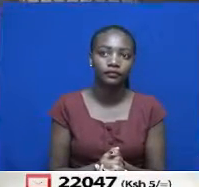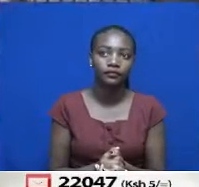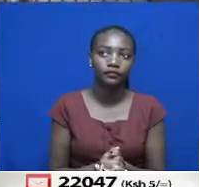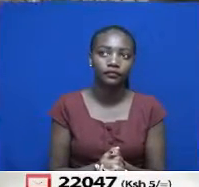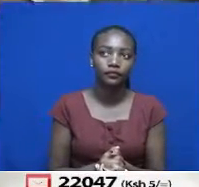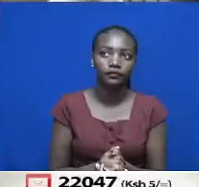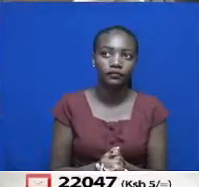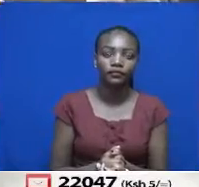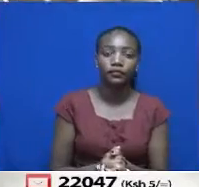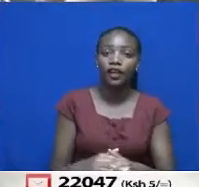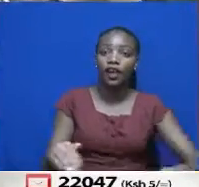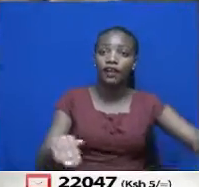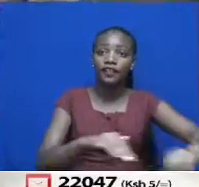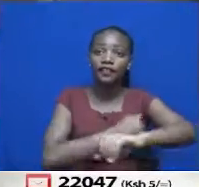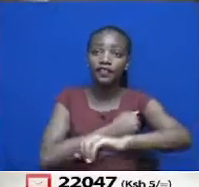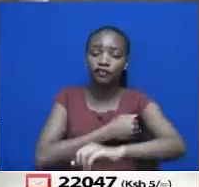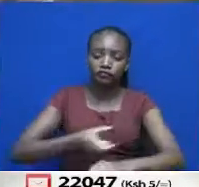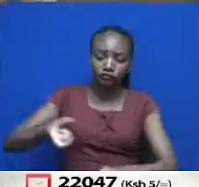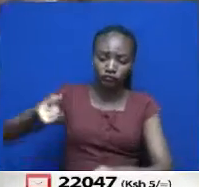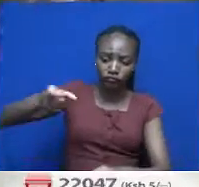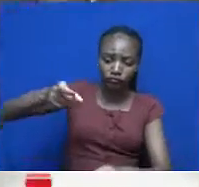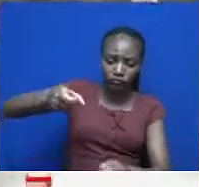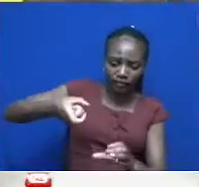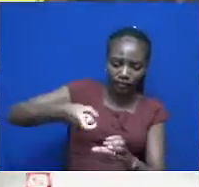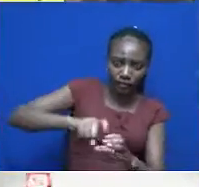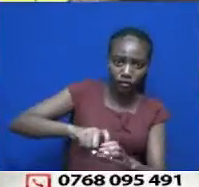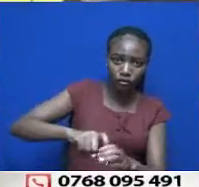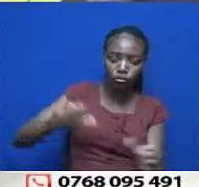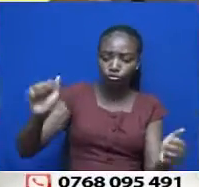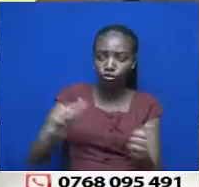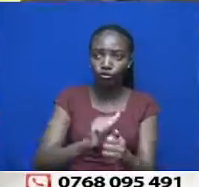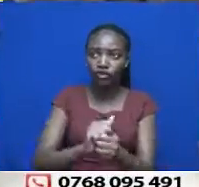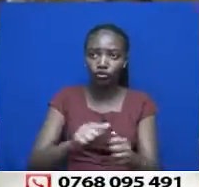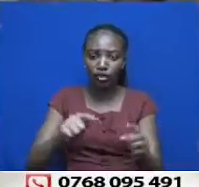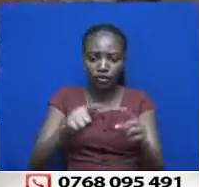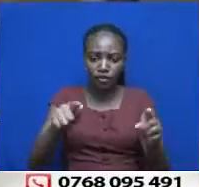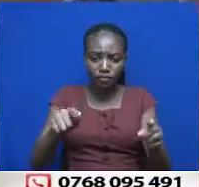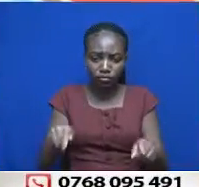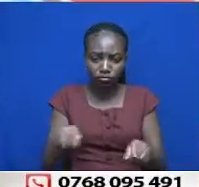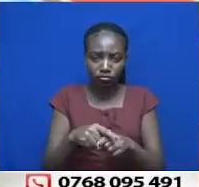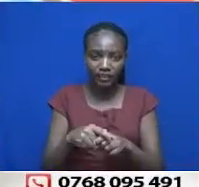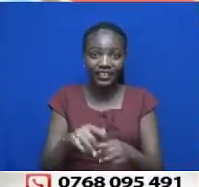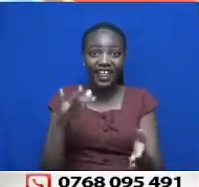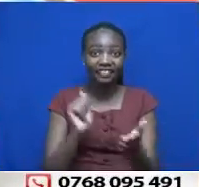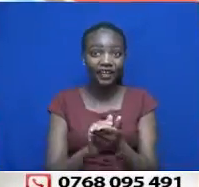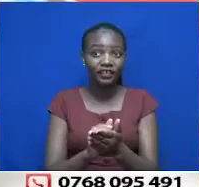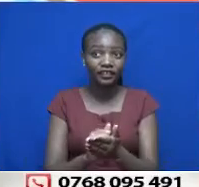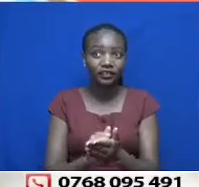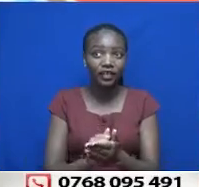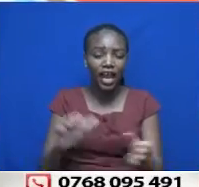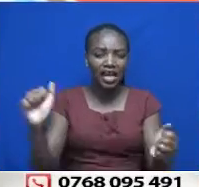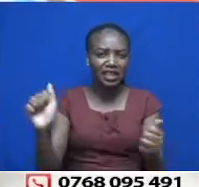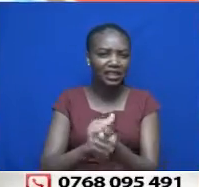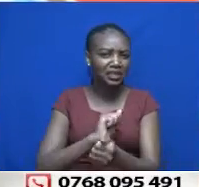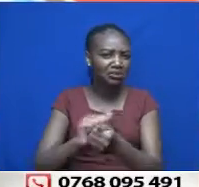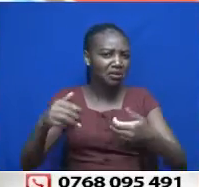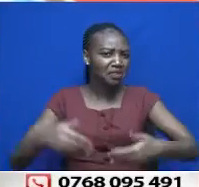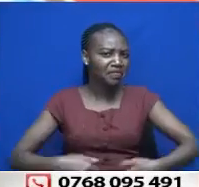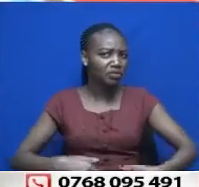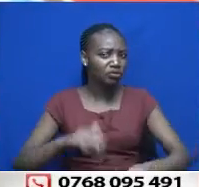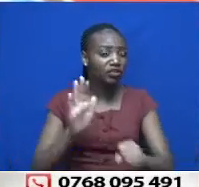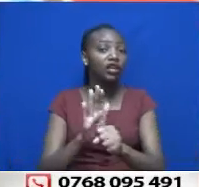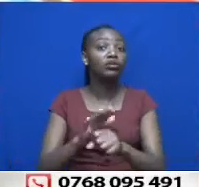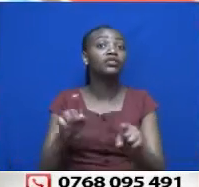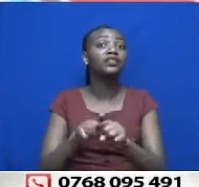Chifu huyu akimwagilia mafuta ili kuteketeza maboksi haya ya kamari ambayo inadaiwa kuharibu na kuwapotosha vijana na